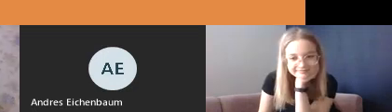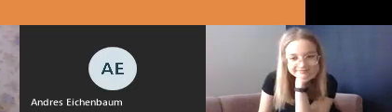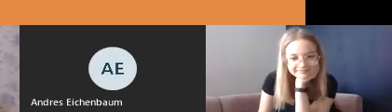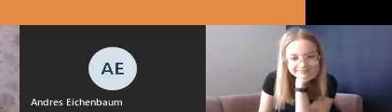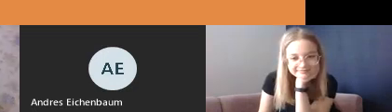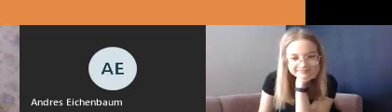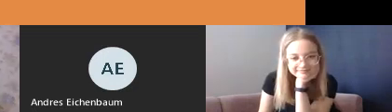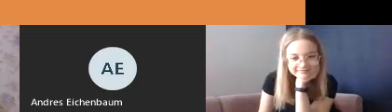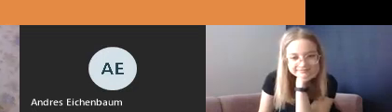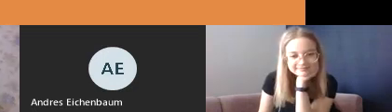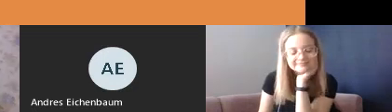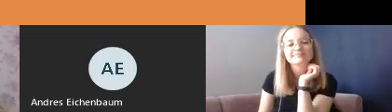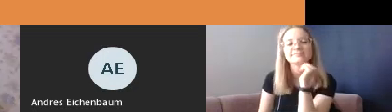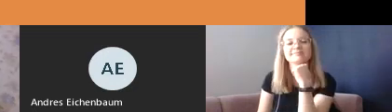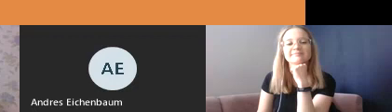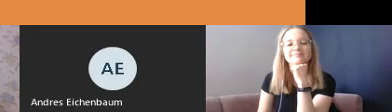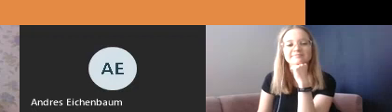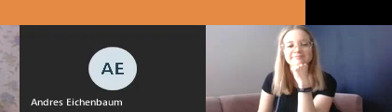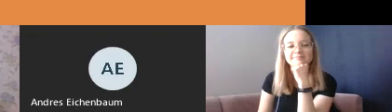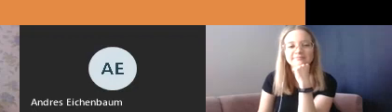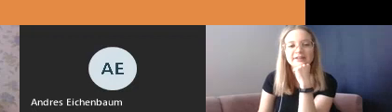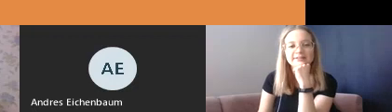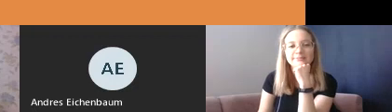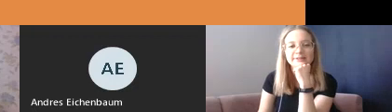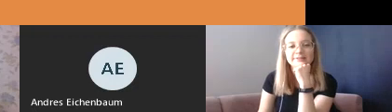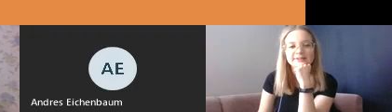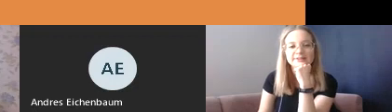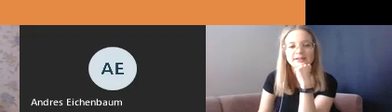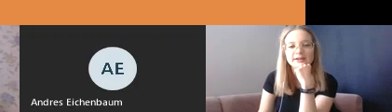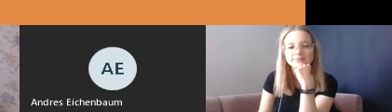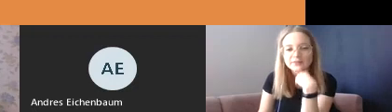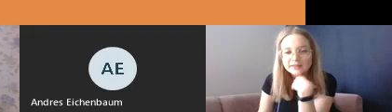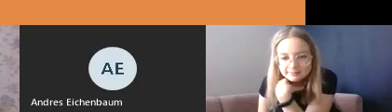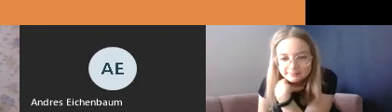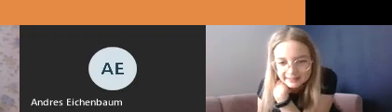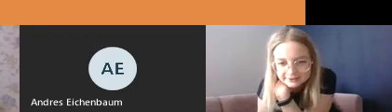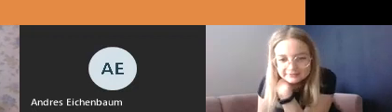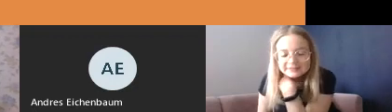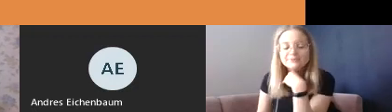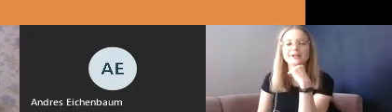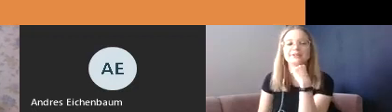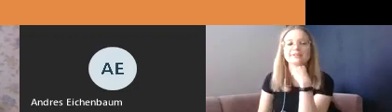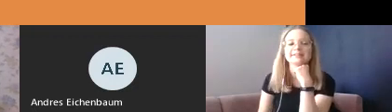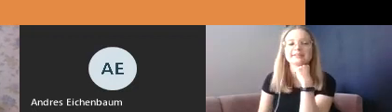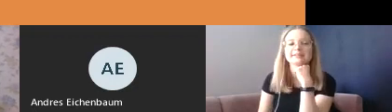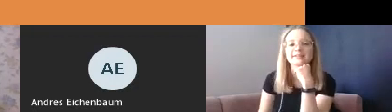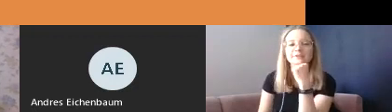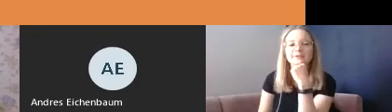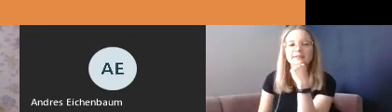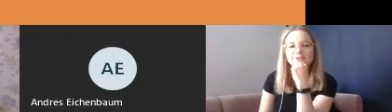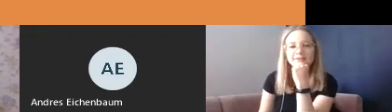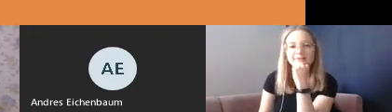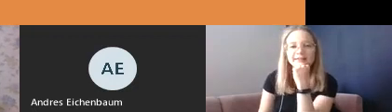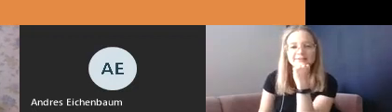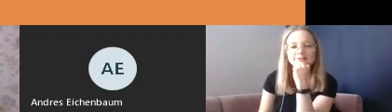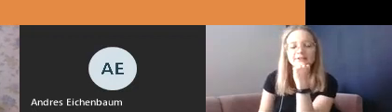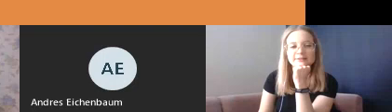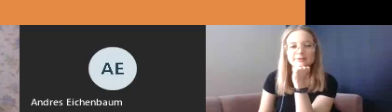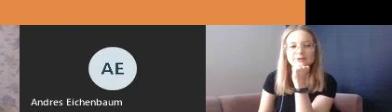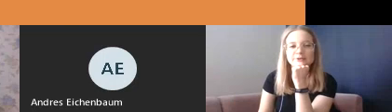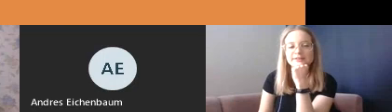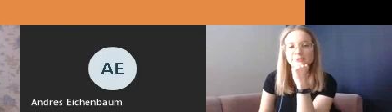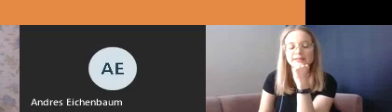et üksteist toetada. Ma vaatan palju täitnud ka. Praegu on 52, et ootan natuke